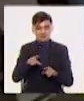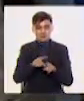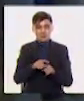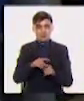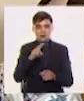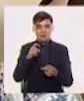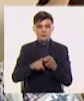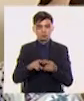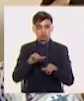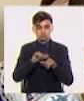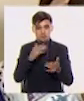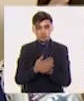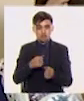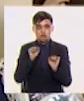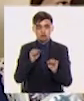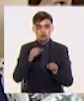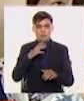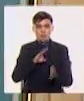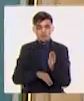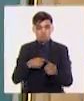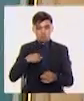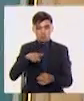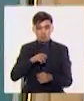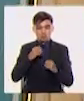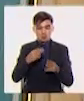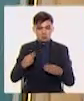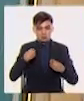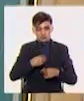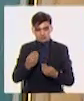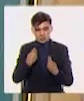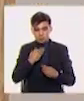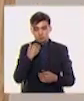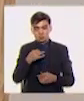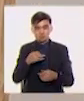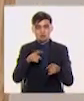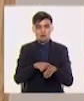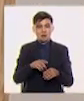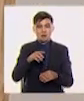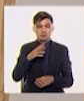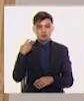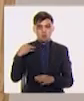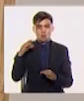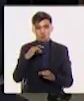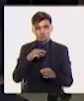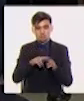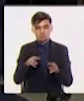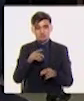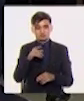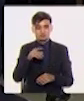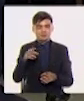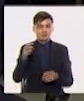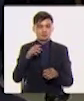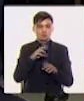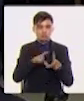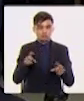өршіп тұрғанда қорғаныш құралынсыз қалтында бәзер жүрдік деп мұң шақты. Ал облыстан келген басшы үстеме ақы мен аяныштық әлдерін айтқан қол